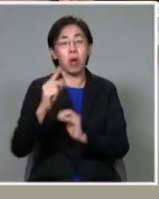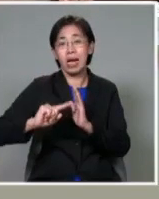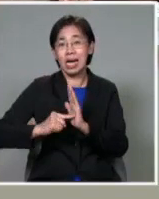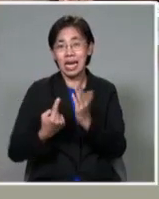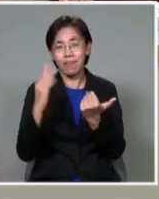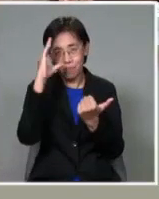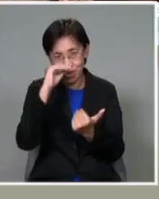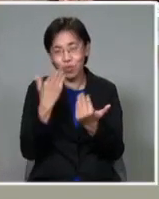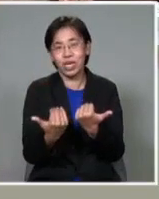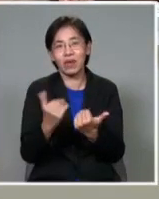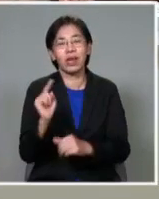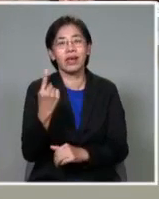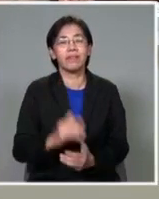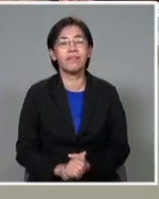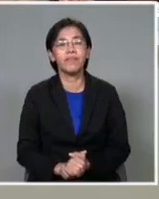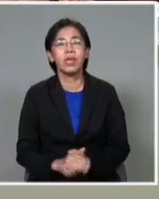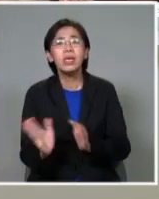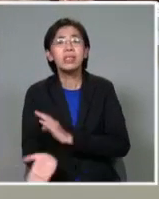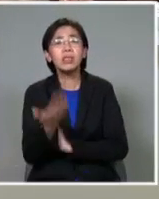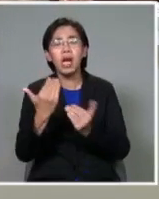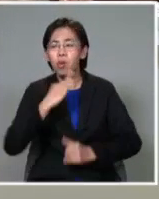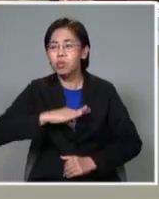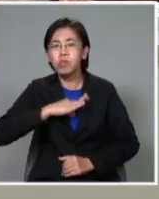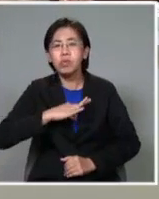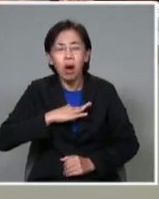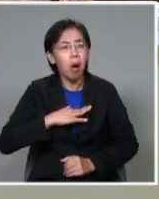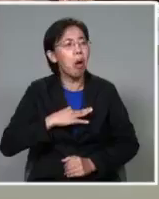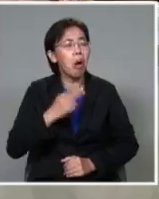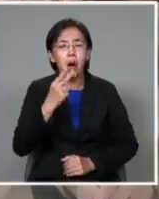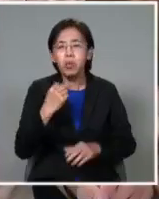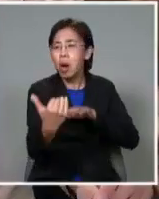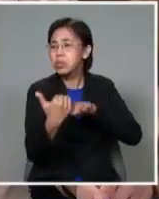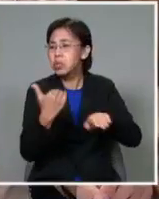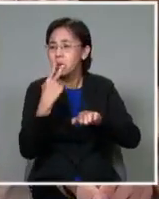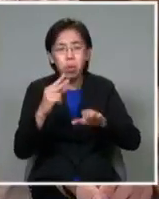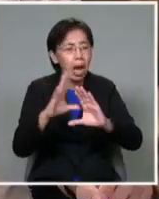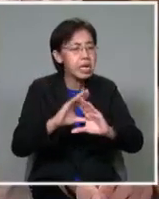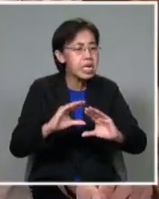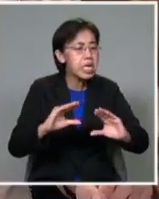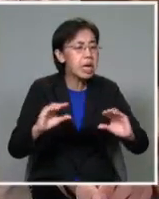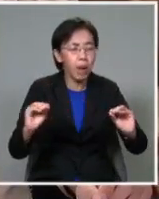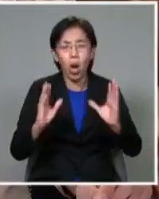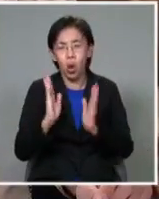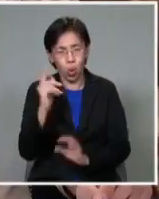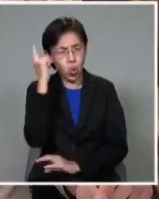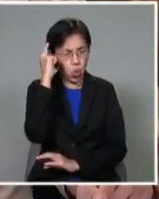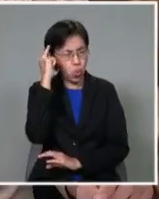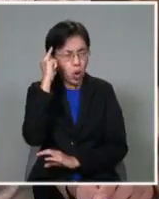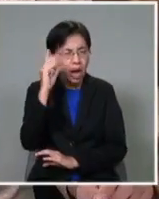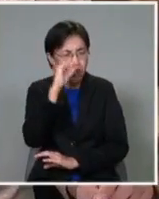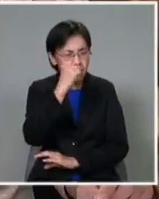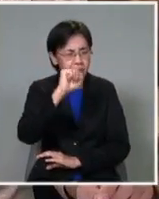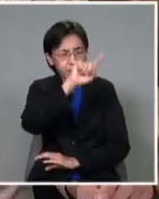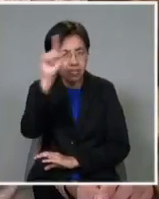คืนนี้เป็นคืนแรกแต่ว่าบางคนบอกว่าช่วงเช้าที่ผ่านมาก็รู้สึกแล้วเหมือนกันว่าบรรยากาศตามท้องถนนเริ่มเงียบแล้วก็เริ่มตื่นตัวกันแล้วนะครับที่สำคัญ